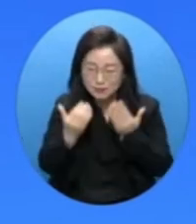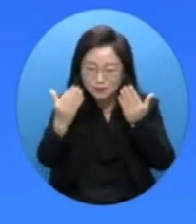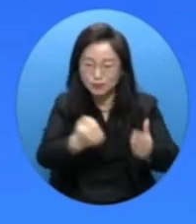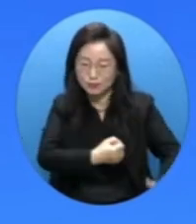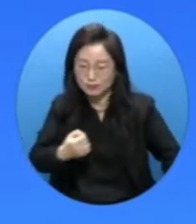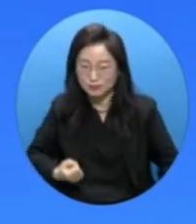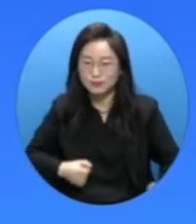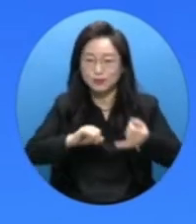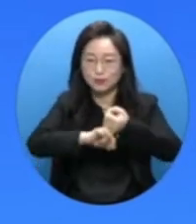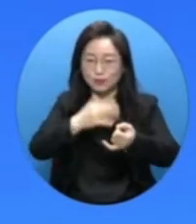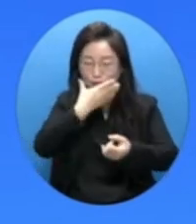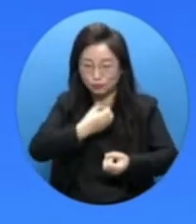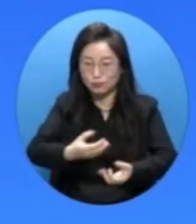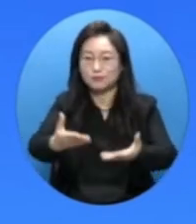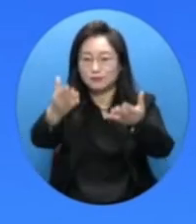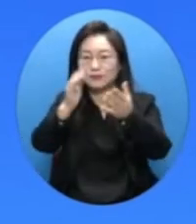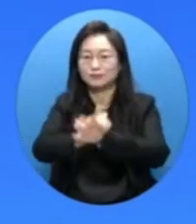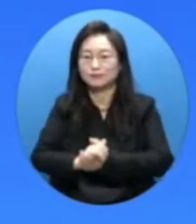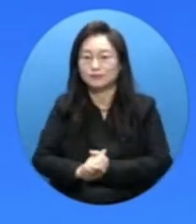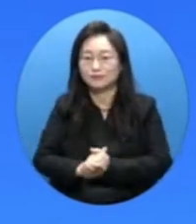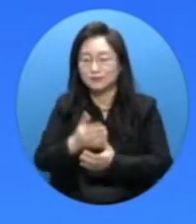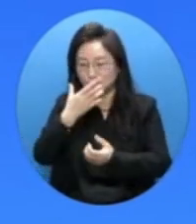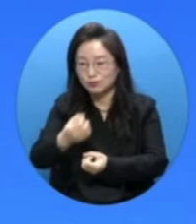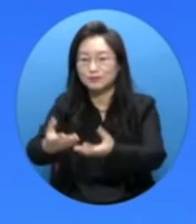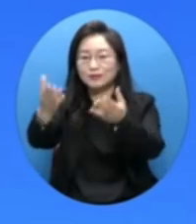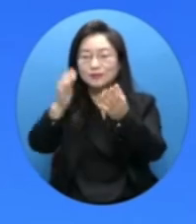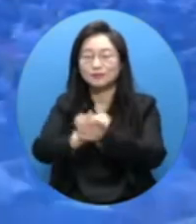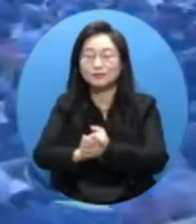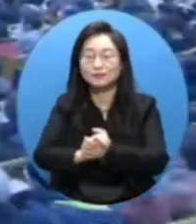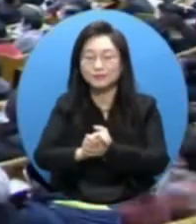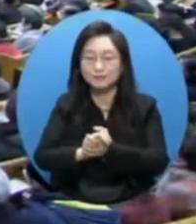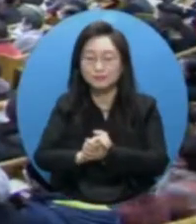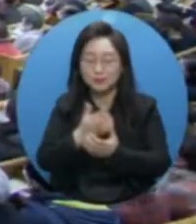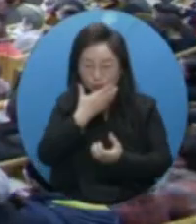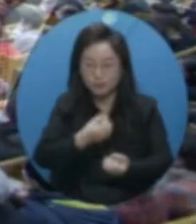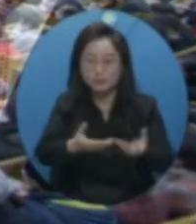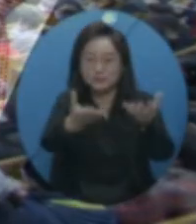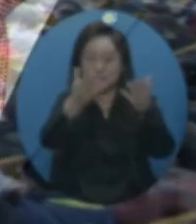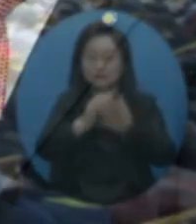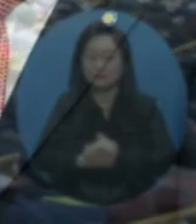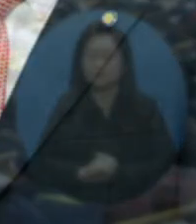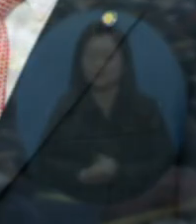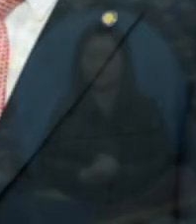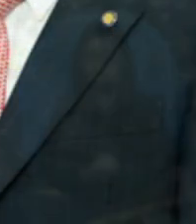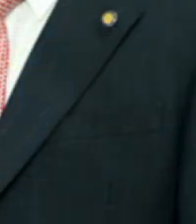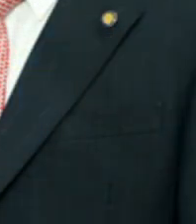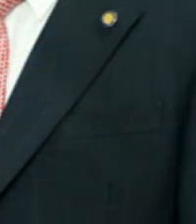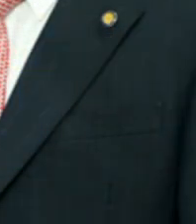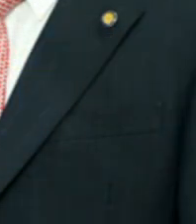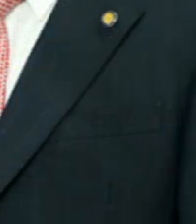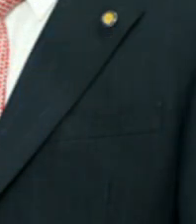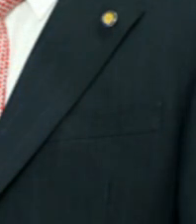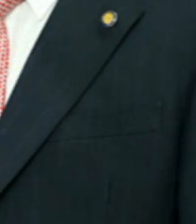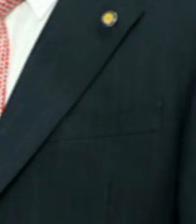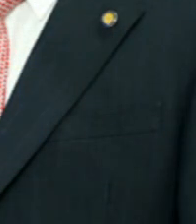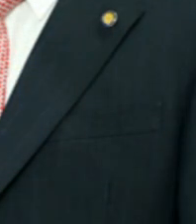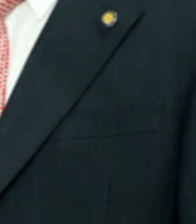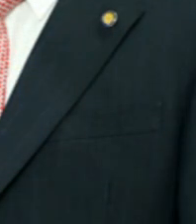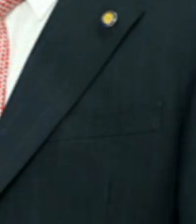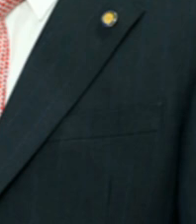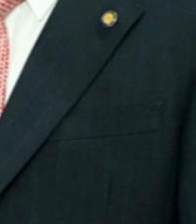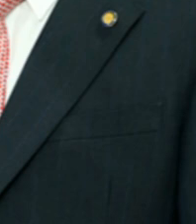여러분보다 되기를 주님의 문으로 축원합니다 축원합니다 축원합니다 찬송가